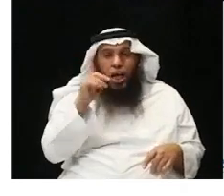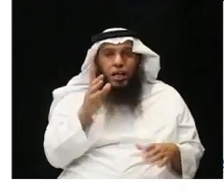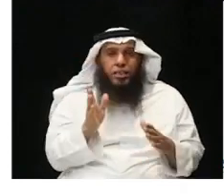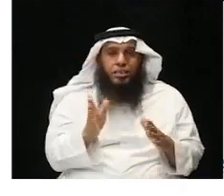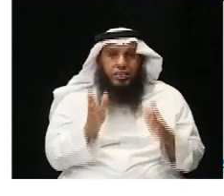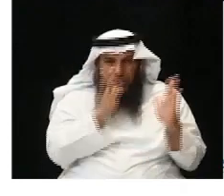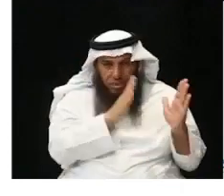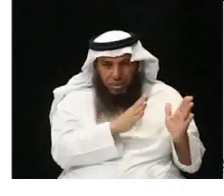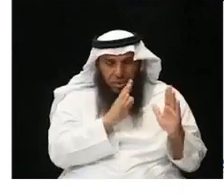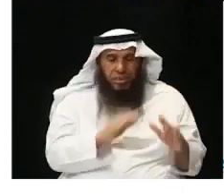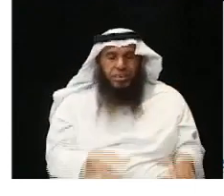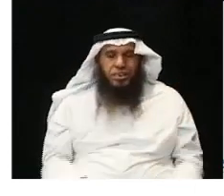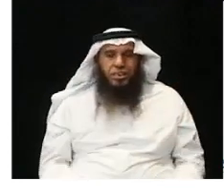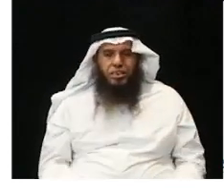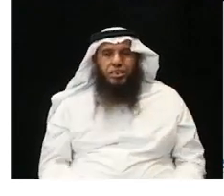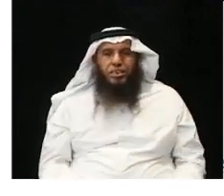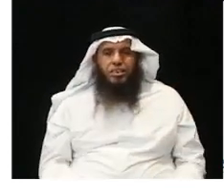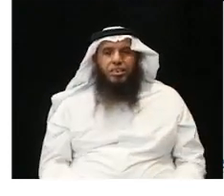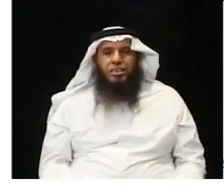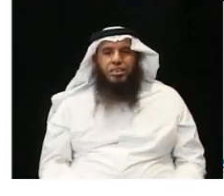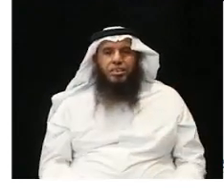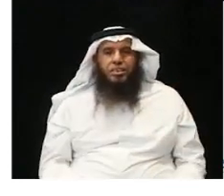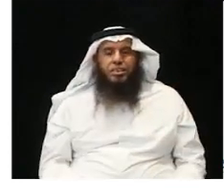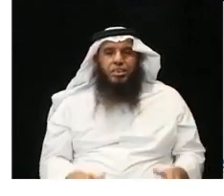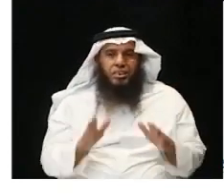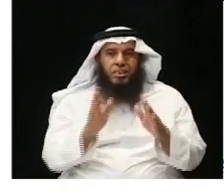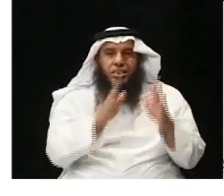إن شاء الله الآن إلى الشريحة التاسعة.